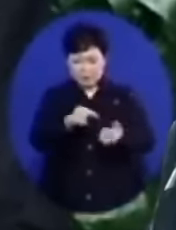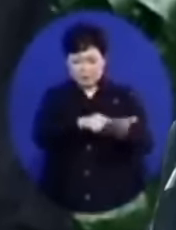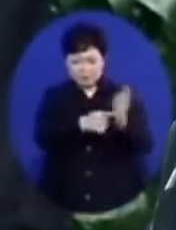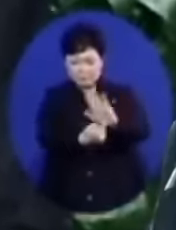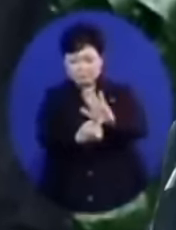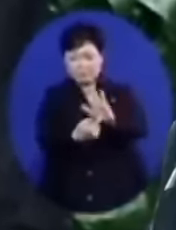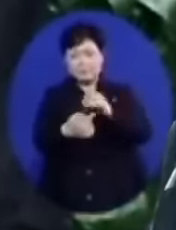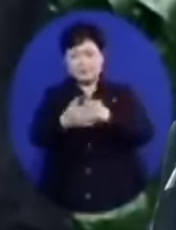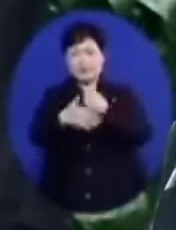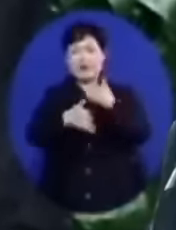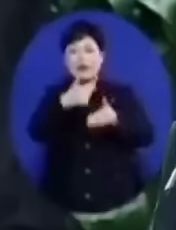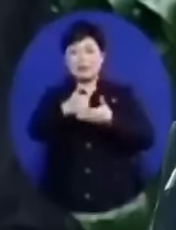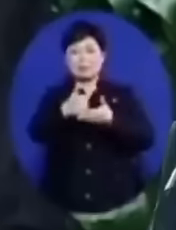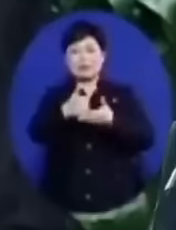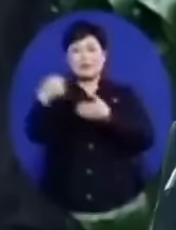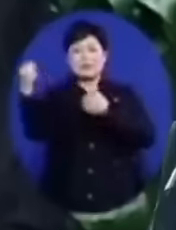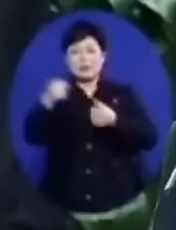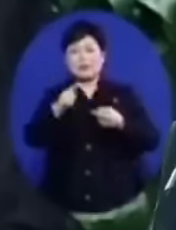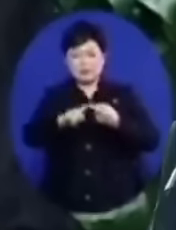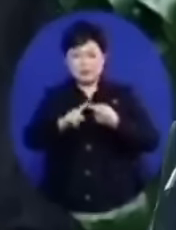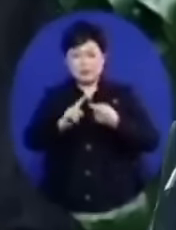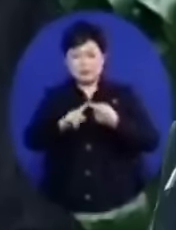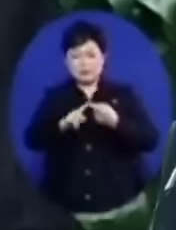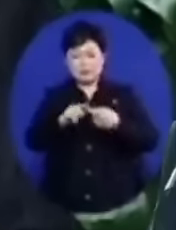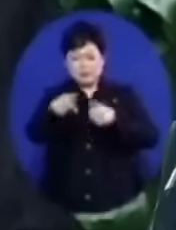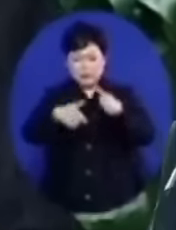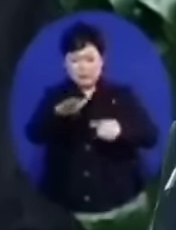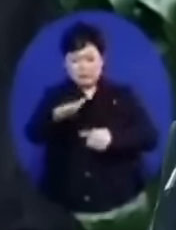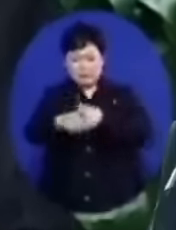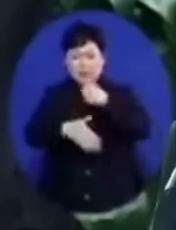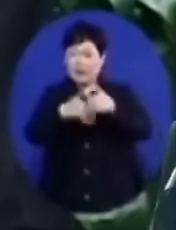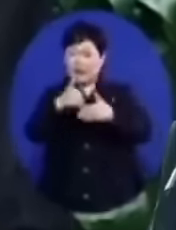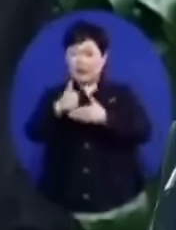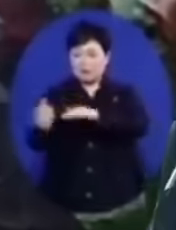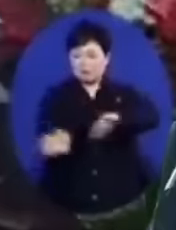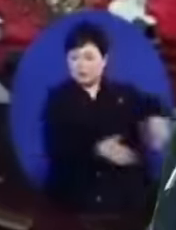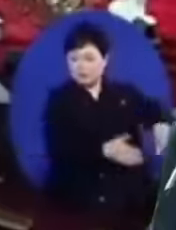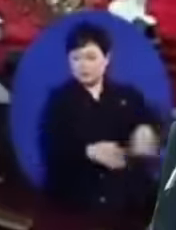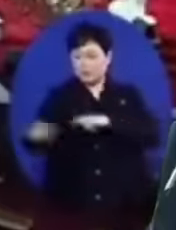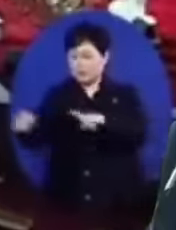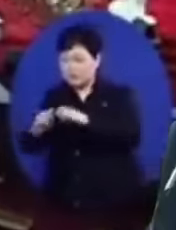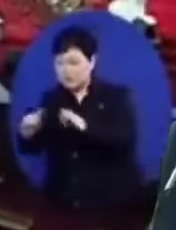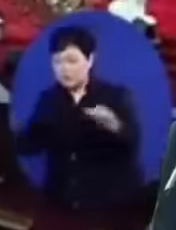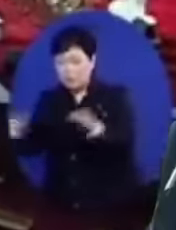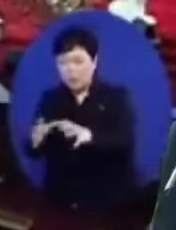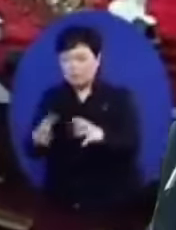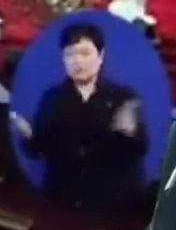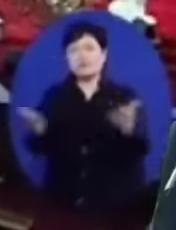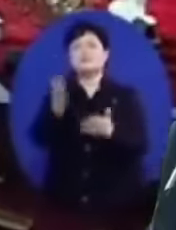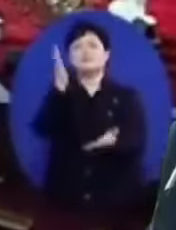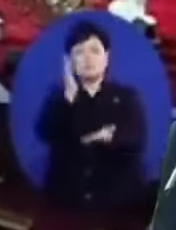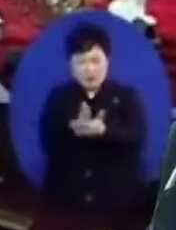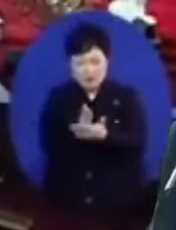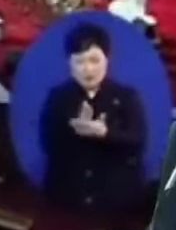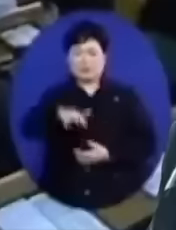하나님의 지시를 기다려서 나가지 하나님 제껴놓고 정치인들끼리 모여서 일을 하지 말라는